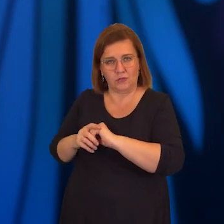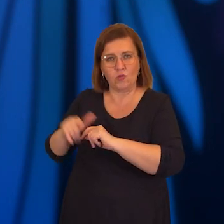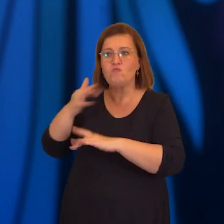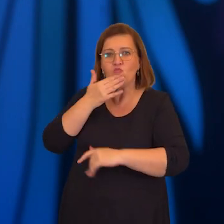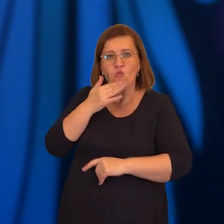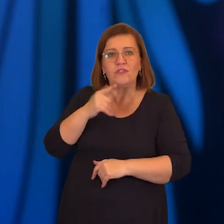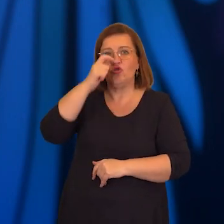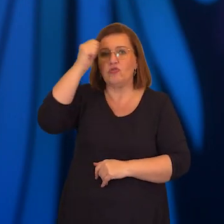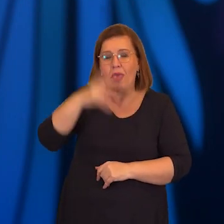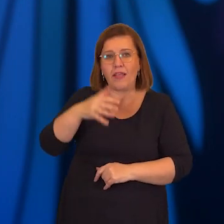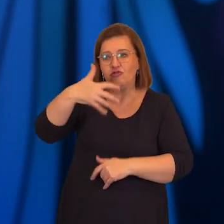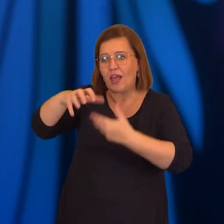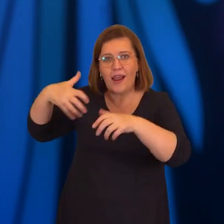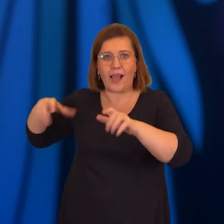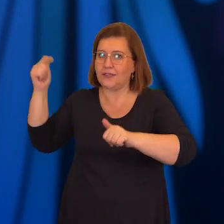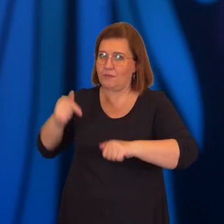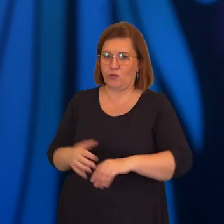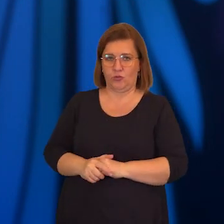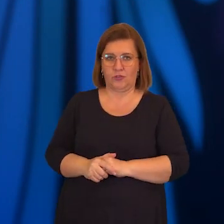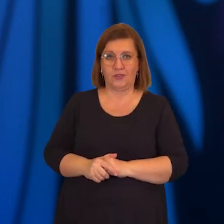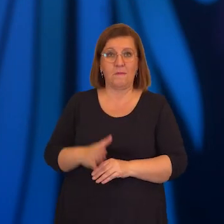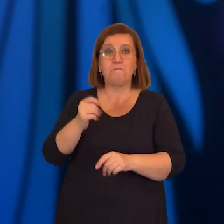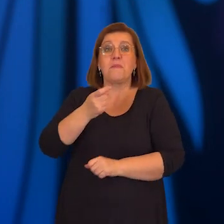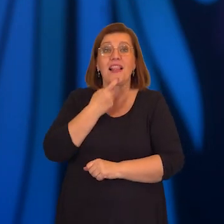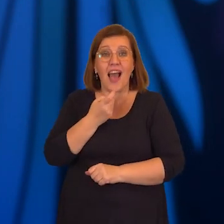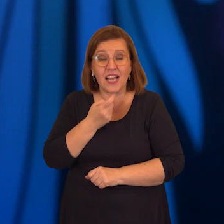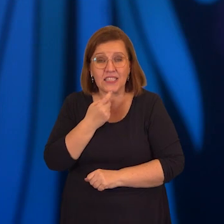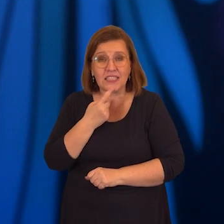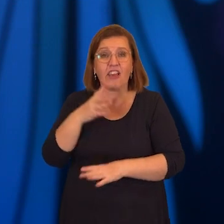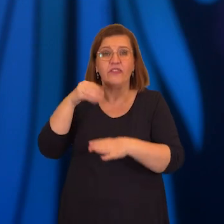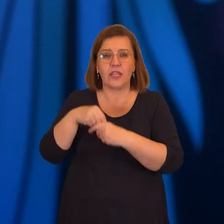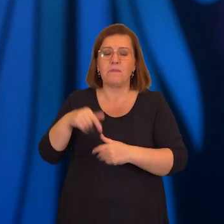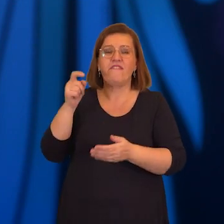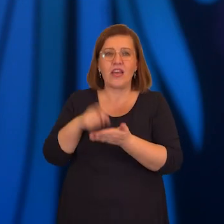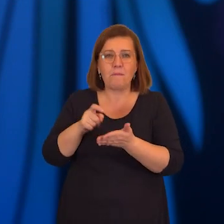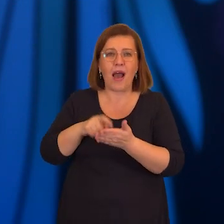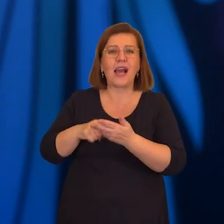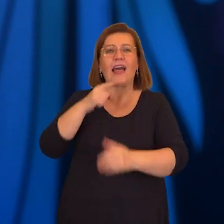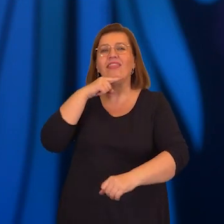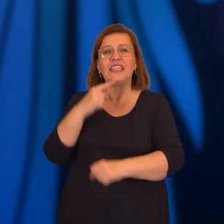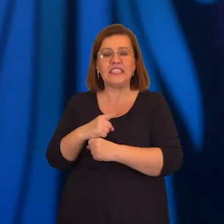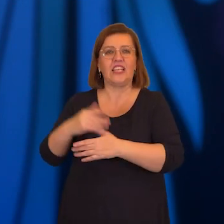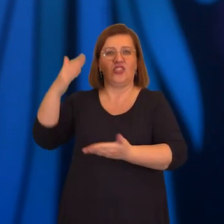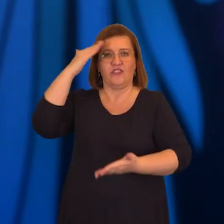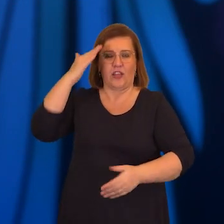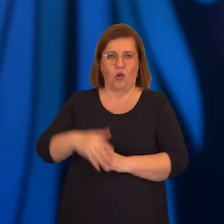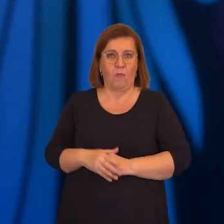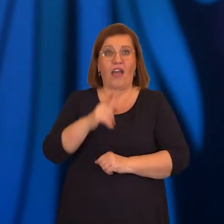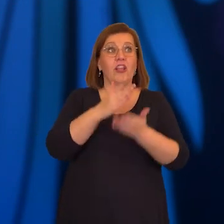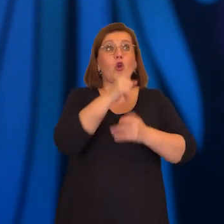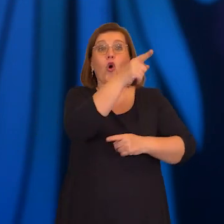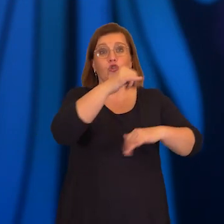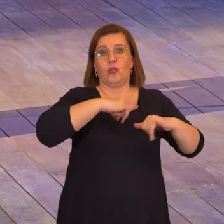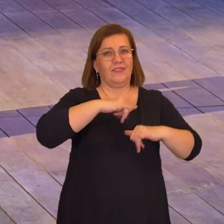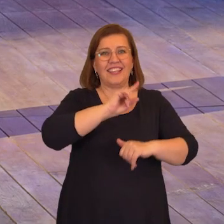segregacji śmieci. Dlatego, że plastik wymaga świadomych decyzji, ale nie tylko rządów, każdego z nas. I to godzina